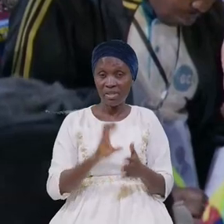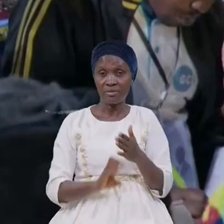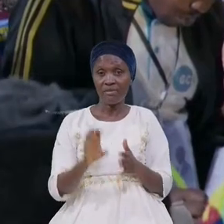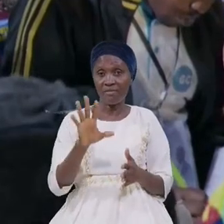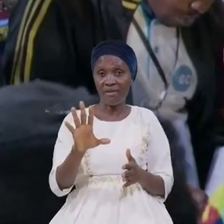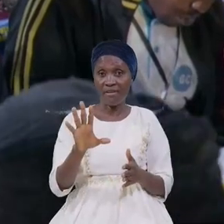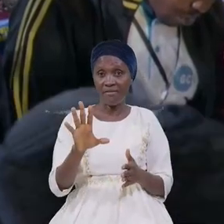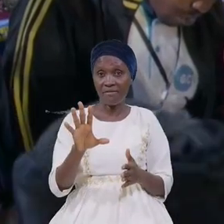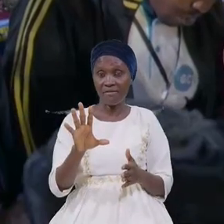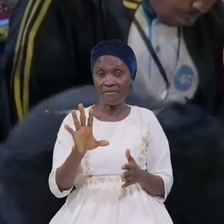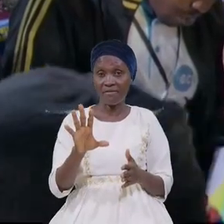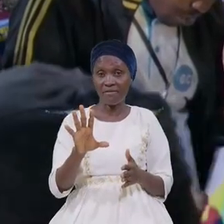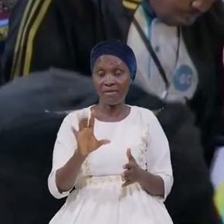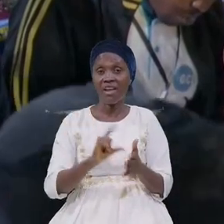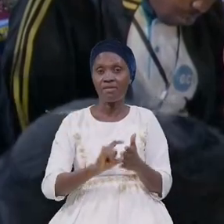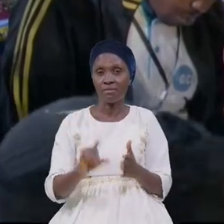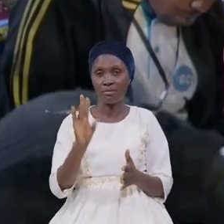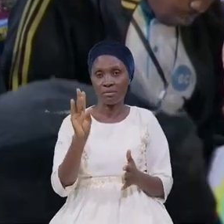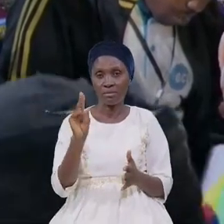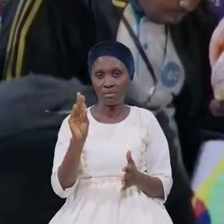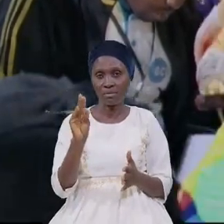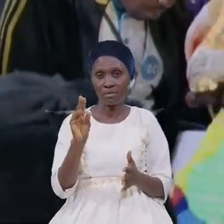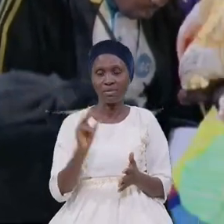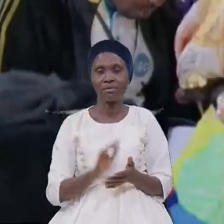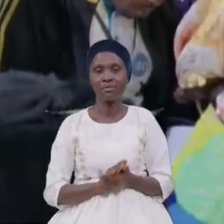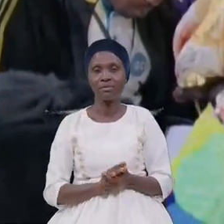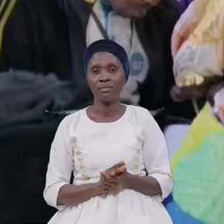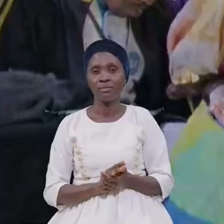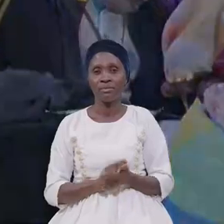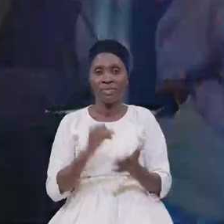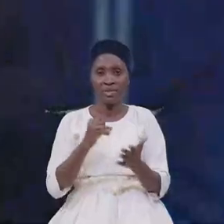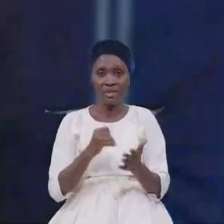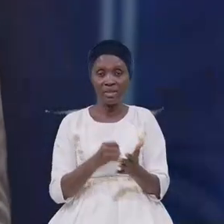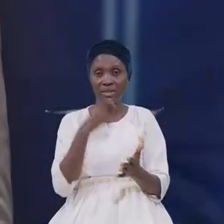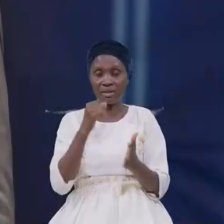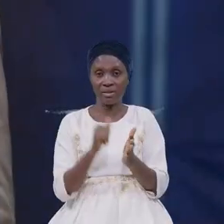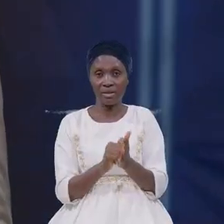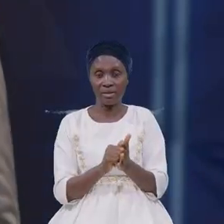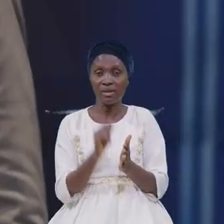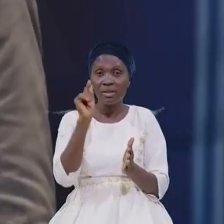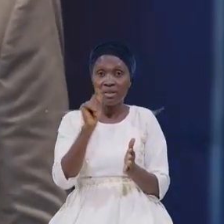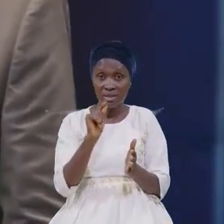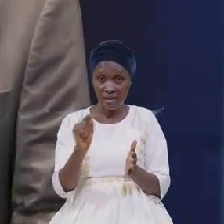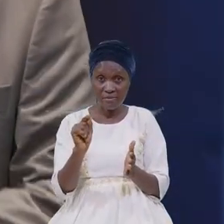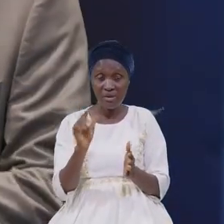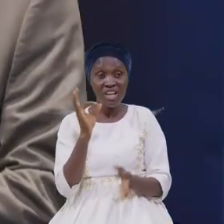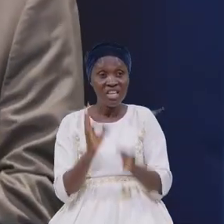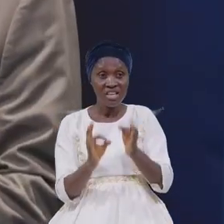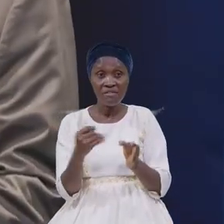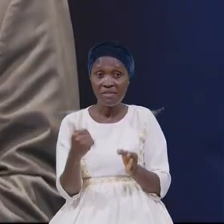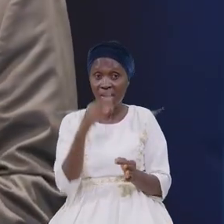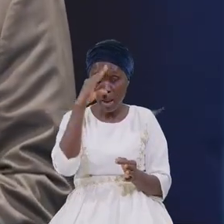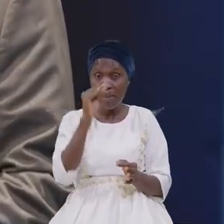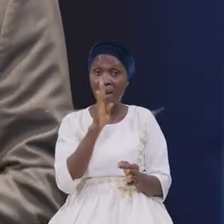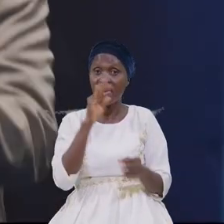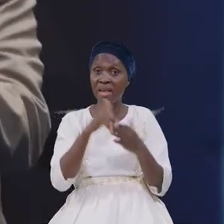Deuxième Corinthiens chapitre 5 verset 17 qui dit: si quelqu'un est